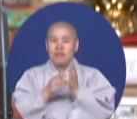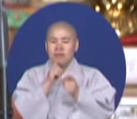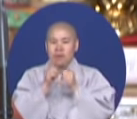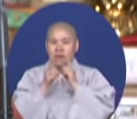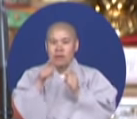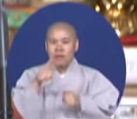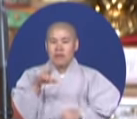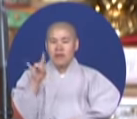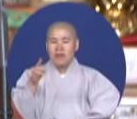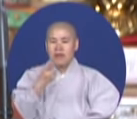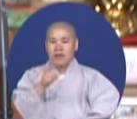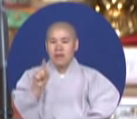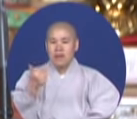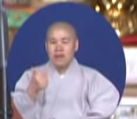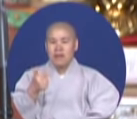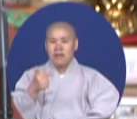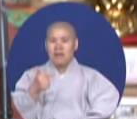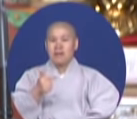계단진언이라.